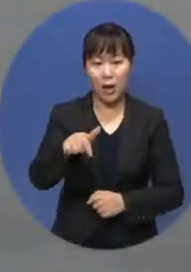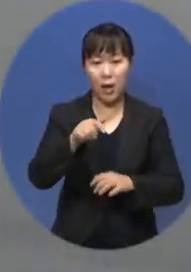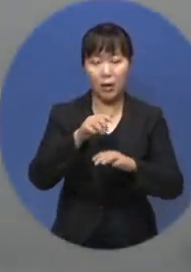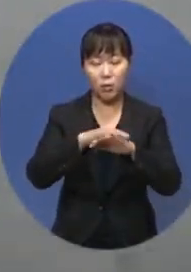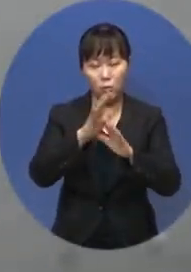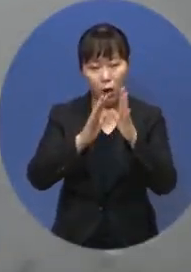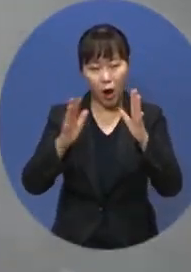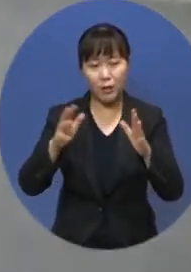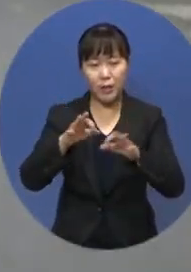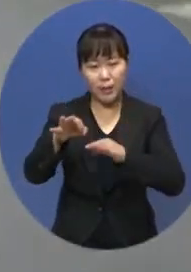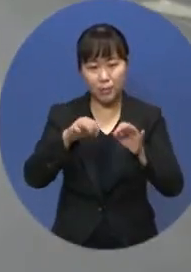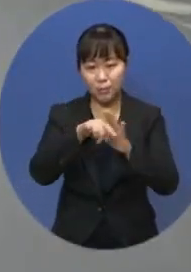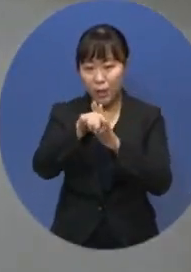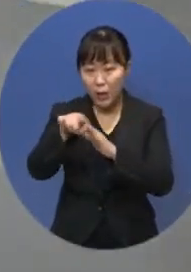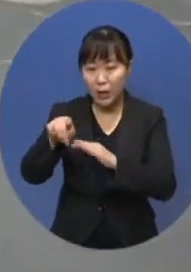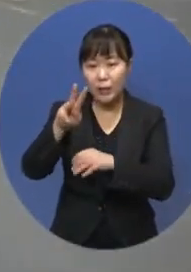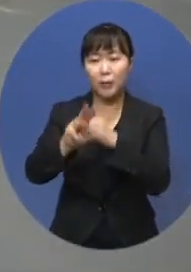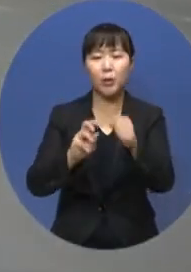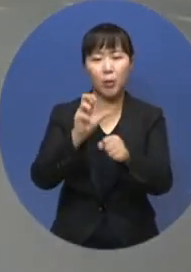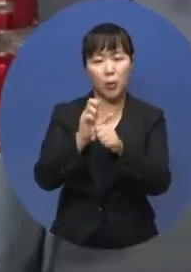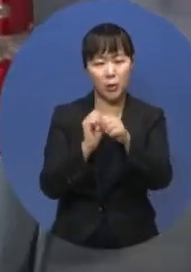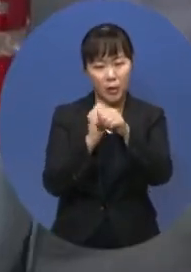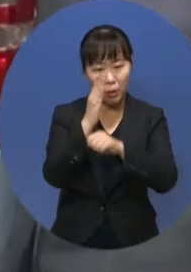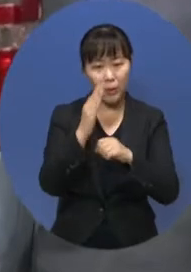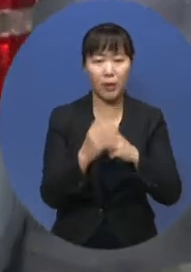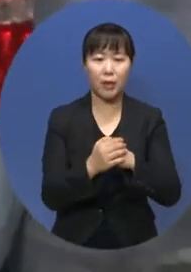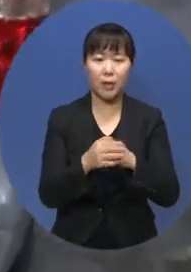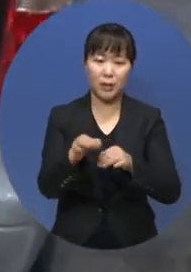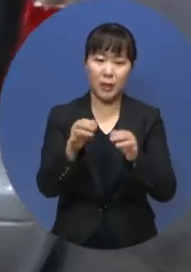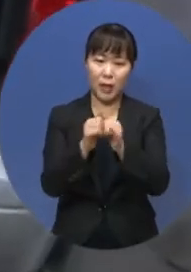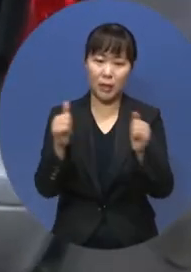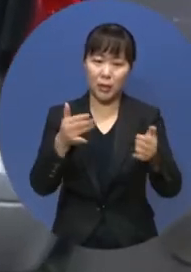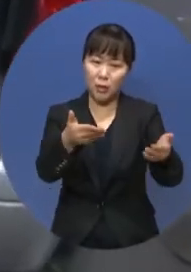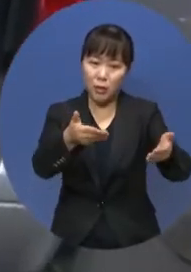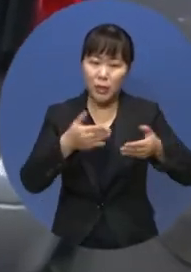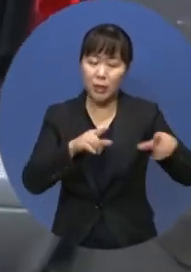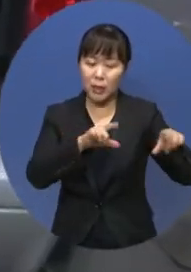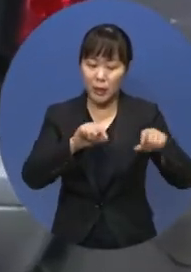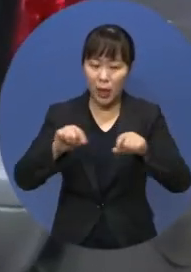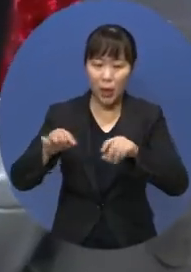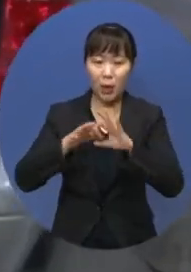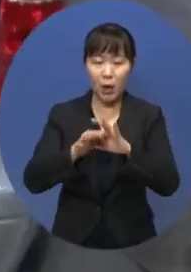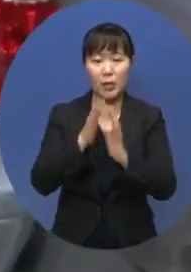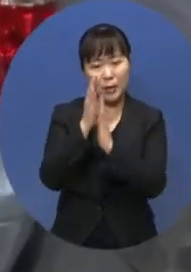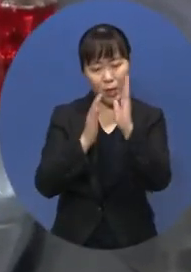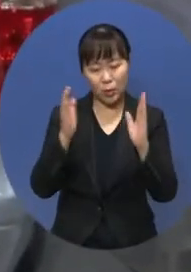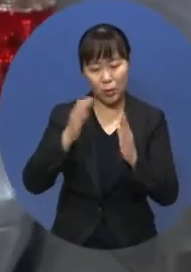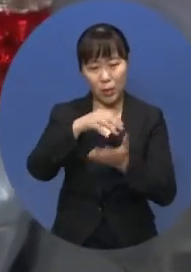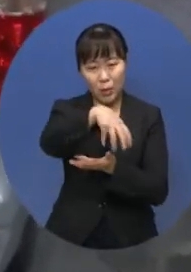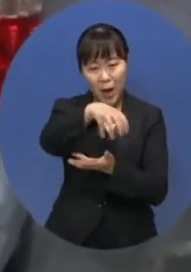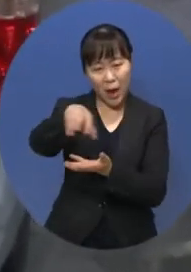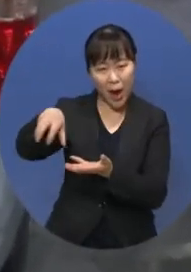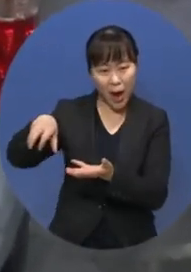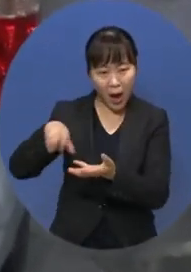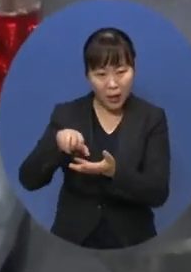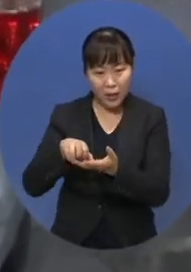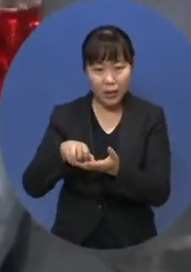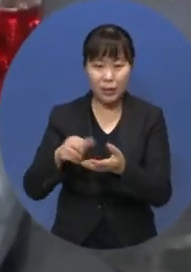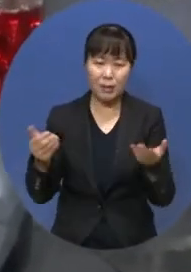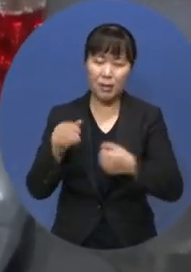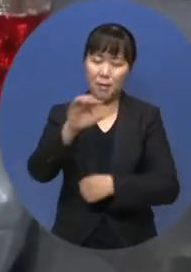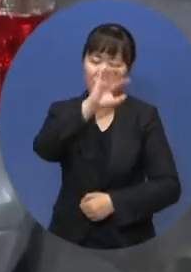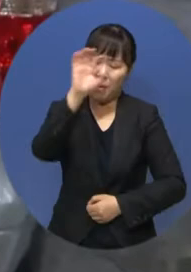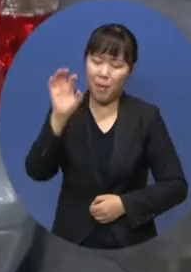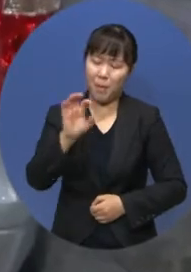농수산시장을 순회하며 35년을 넘게 상인들이 전하는 찬거리용 채소들을 수집하는 작업이